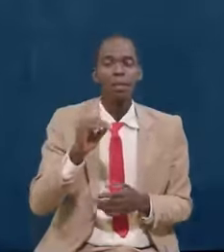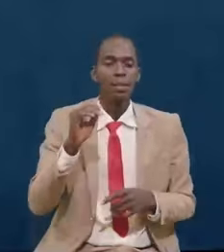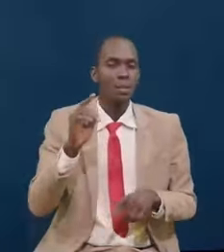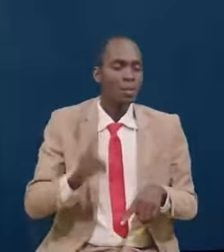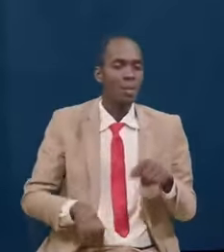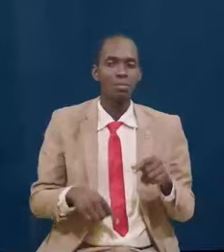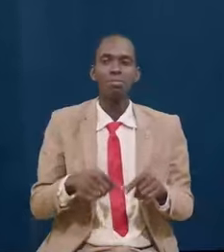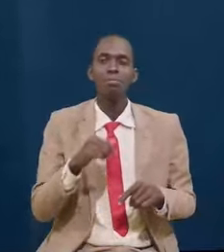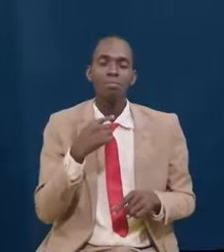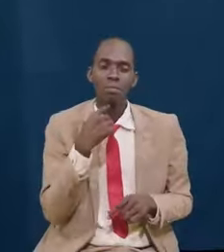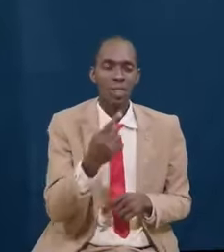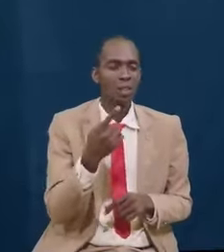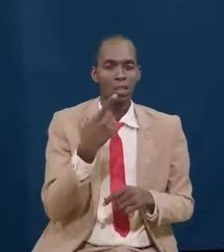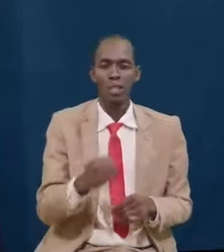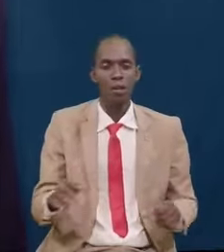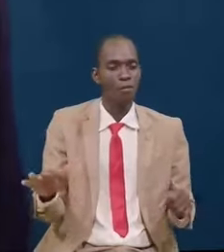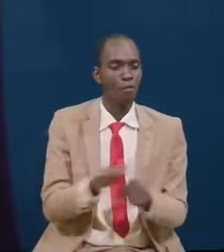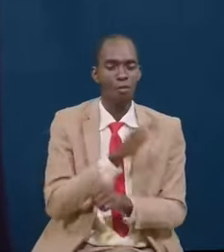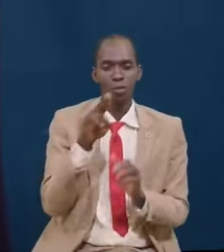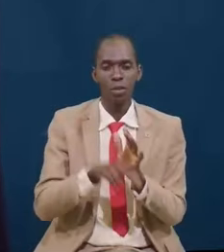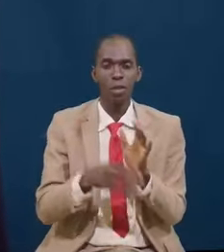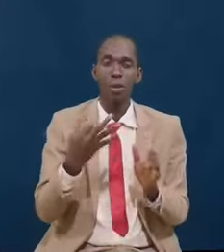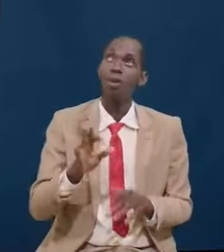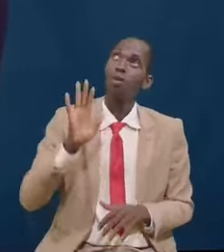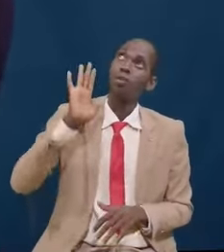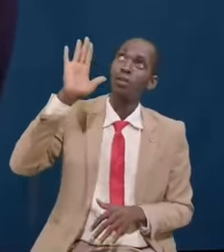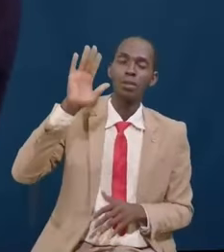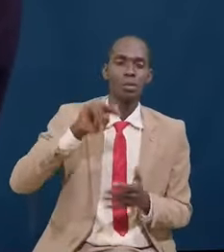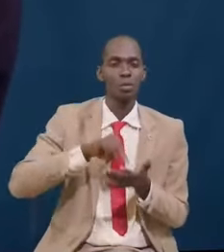Et l'homme ne peut pas déterminer la plénitude du but.